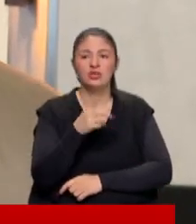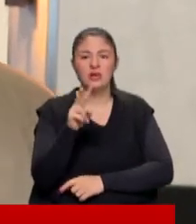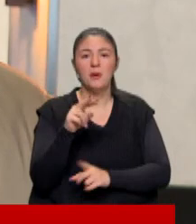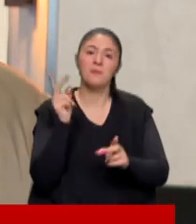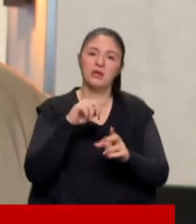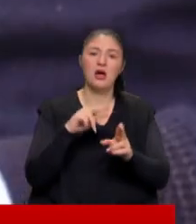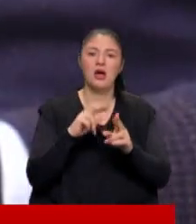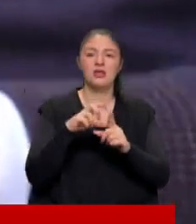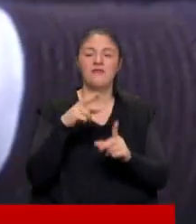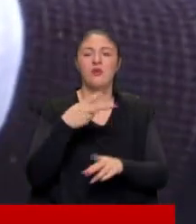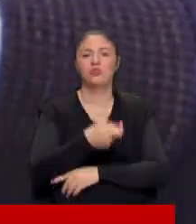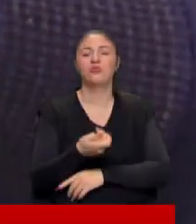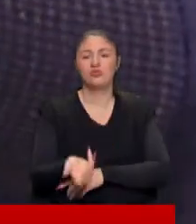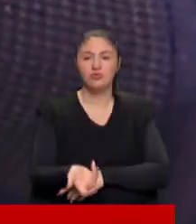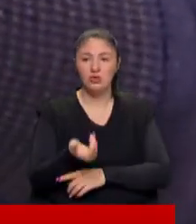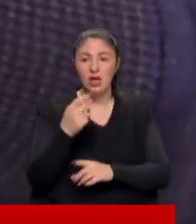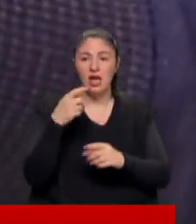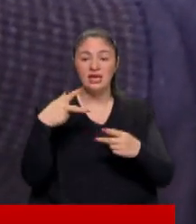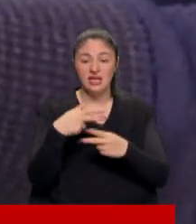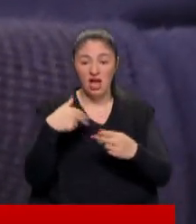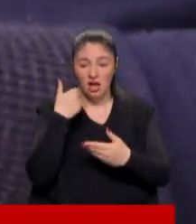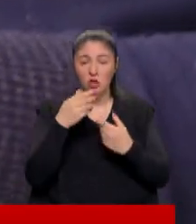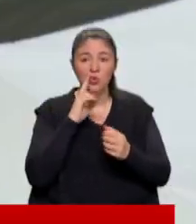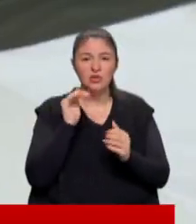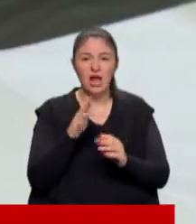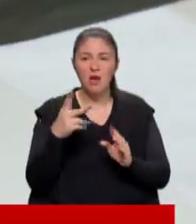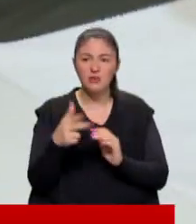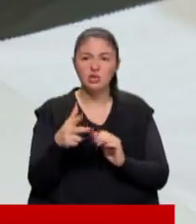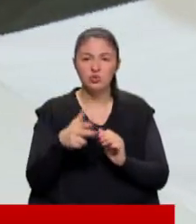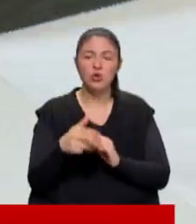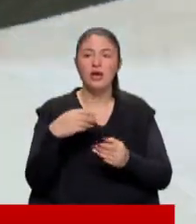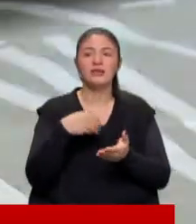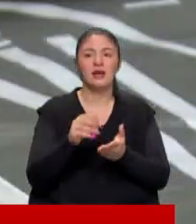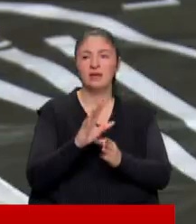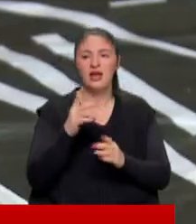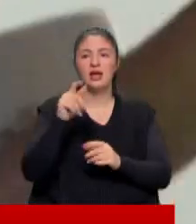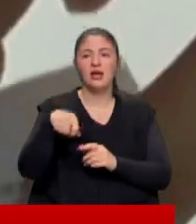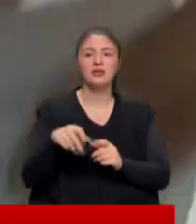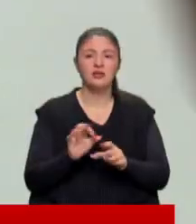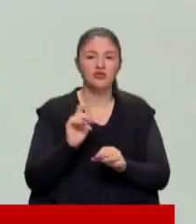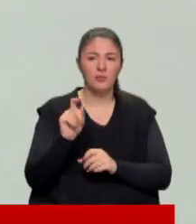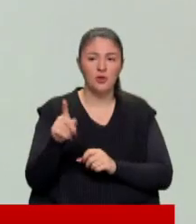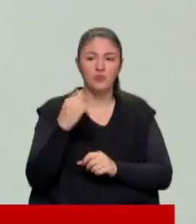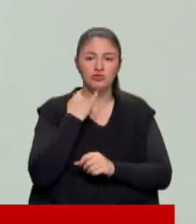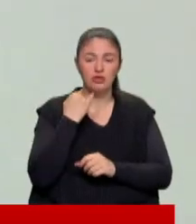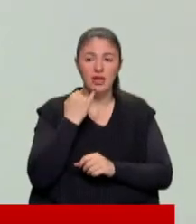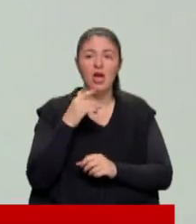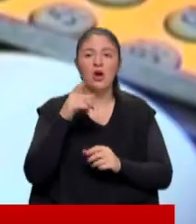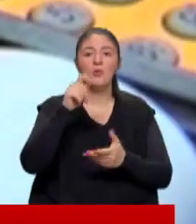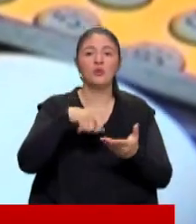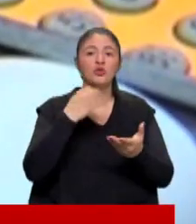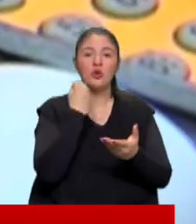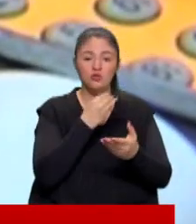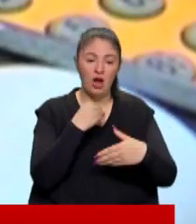%20 KDV ödüyorsunuz. Esnaf kesintilerini anlatırken sonu gelmiyor. Tüketici nakit değil kredi kartı tercih ediyor. Post cihazı komisyonu